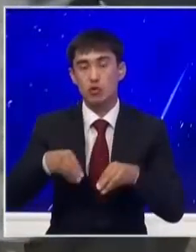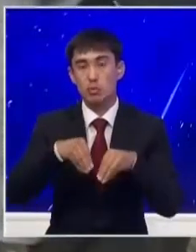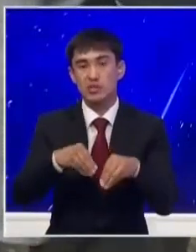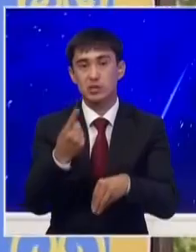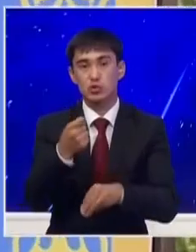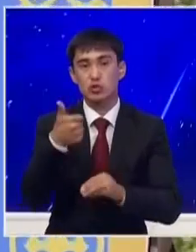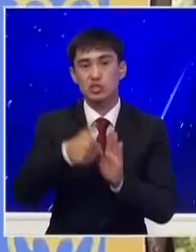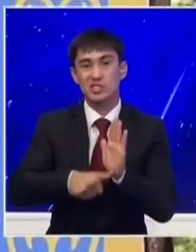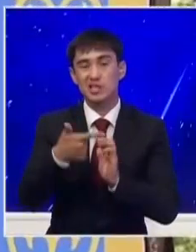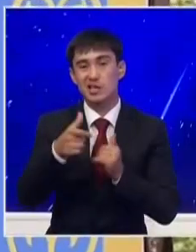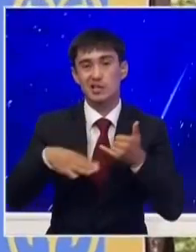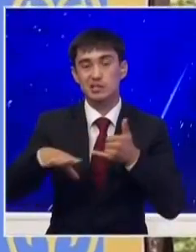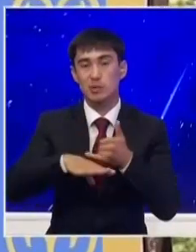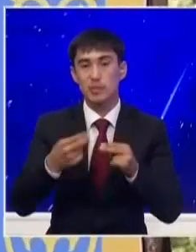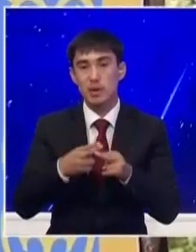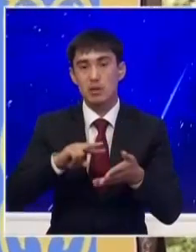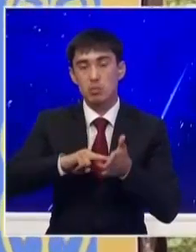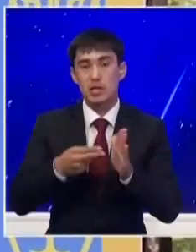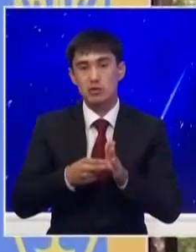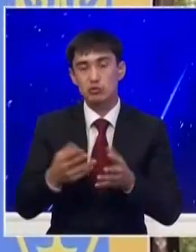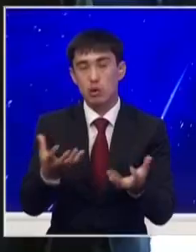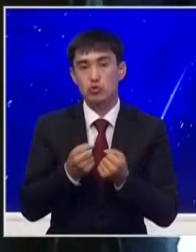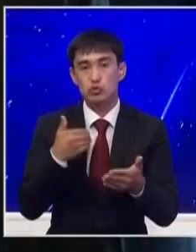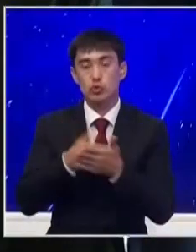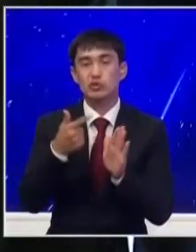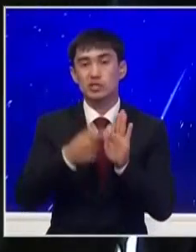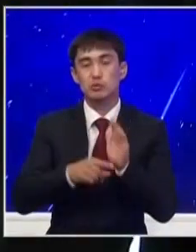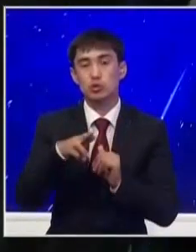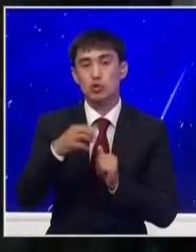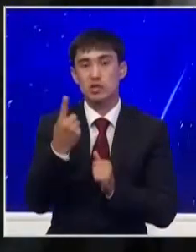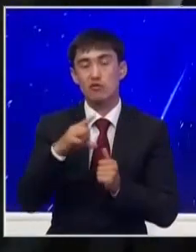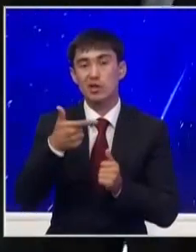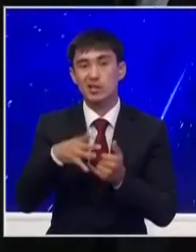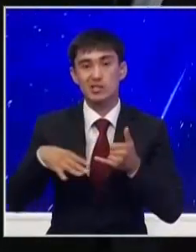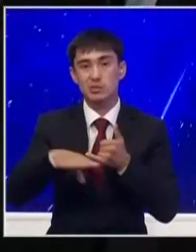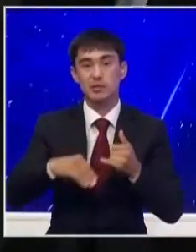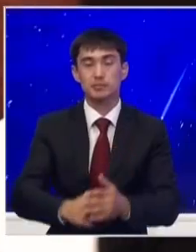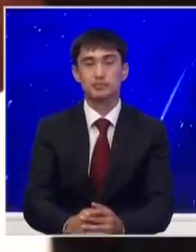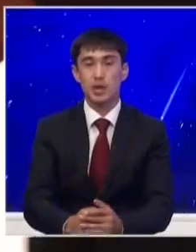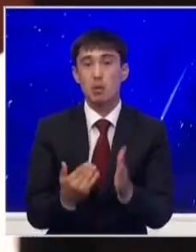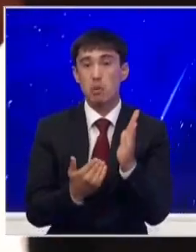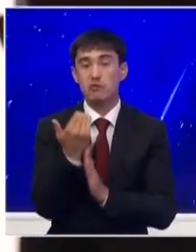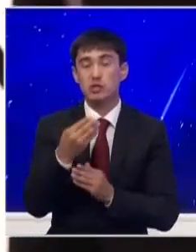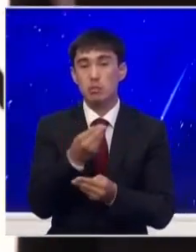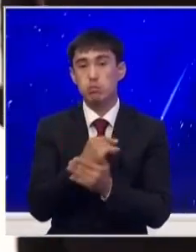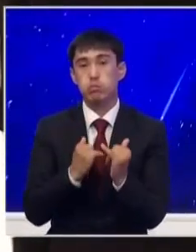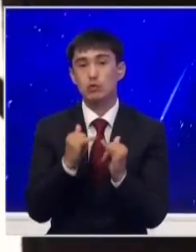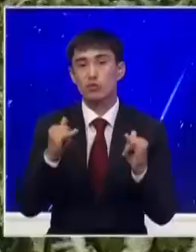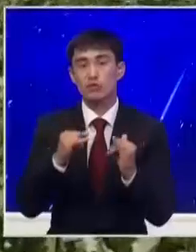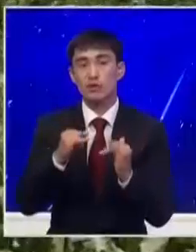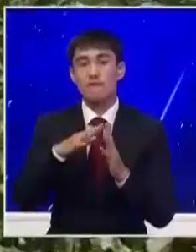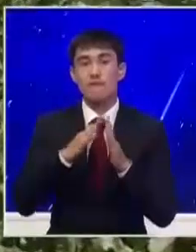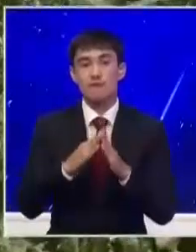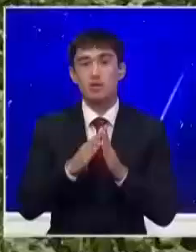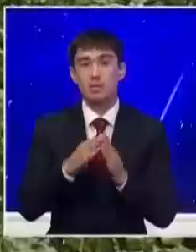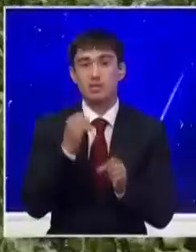на 160 гектарах. При этом планируется получить до 70 тонн с одного гектара земли. А для повышения продуктивности фермер